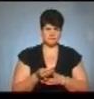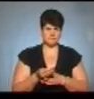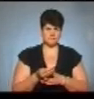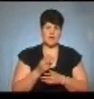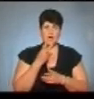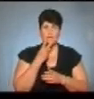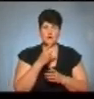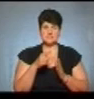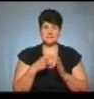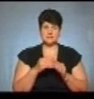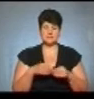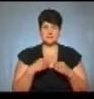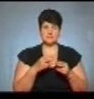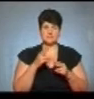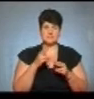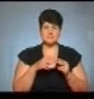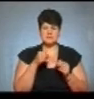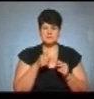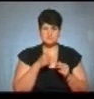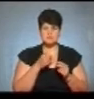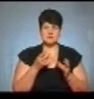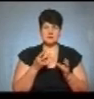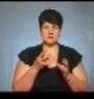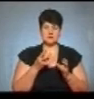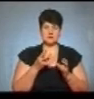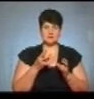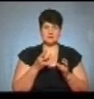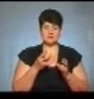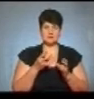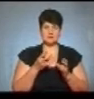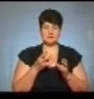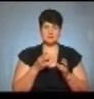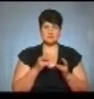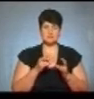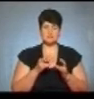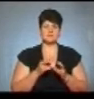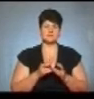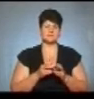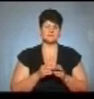А показник треба давати в кінці місяця і треба всюди ходити пішки.